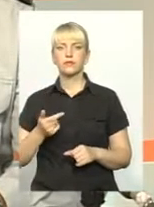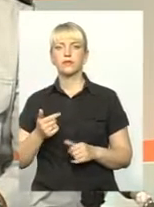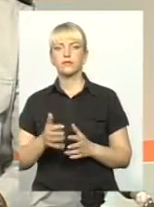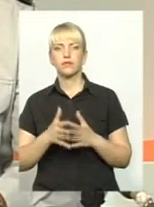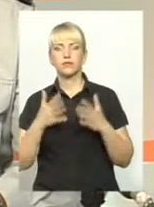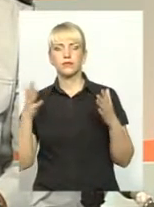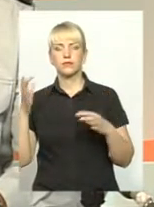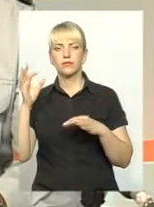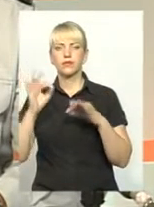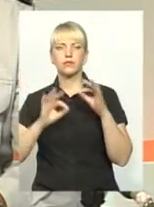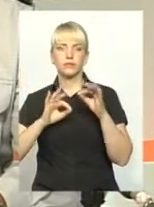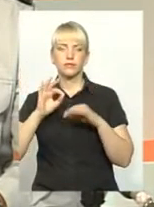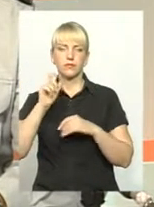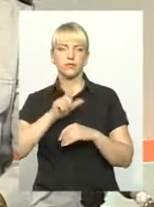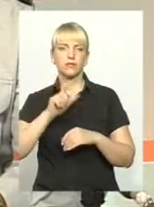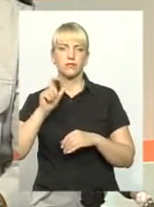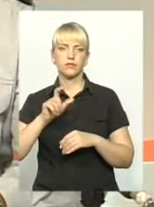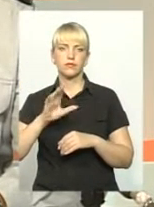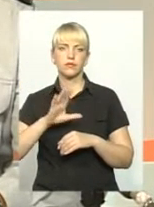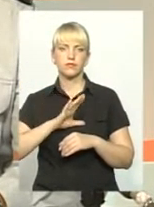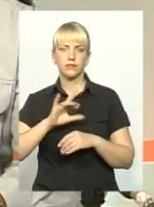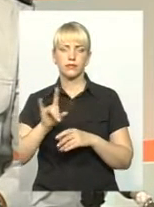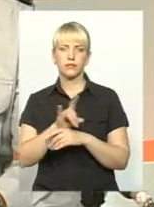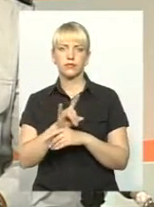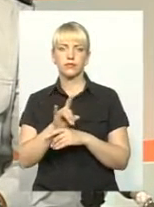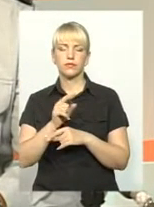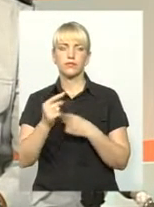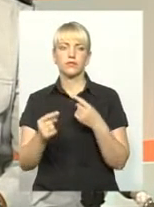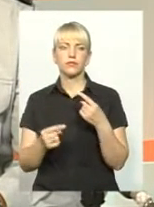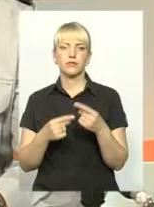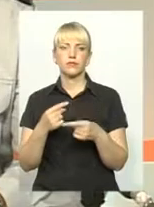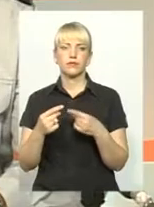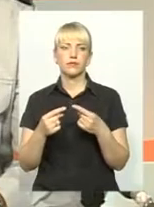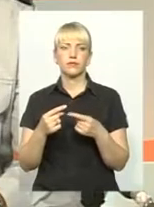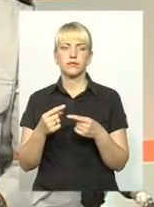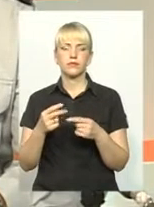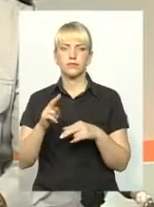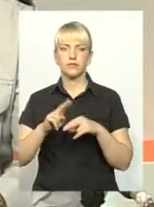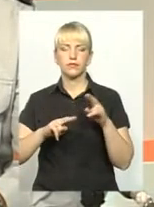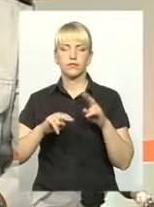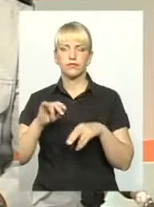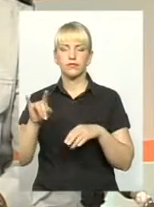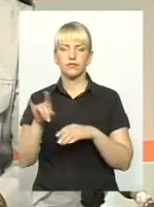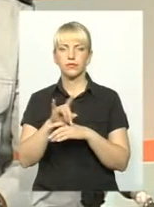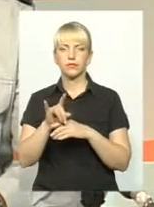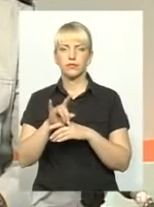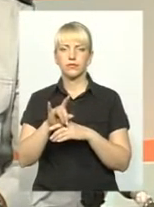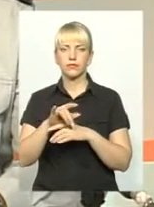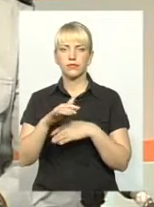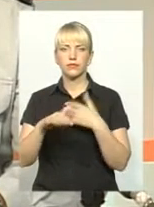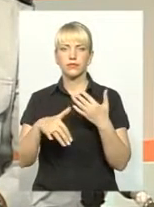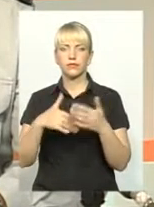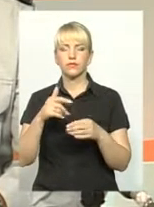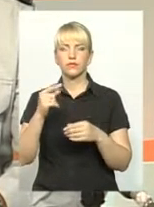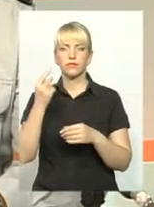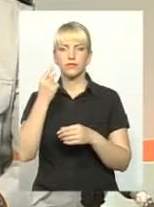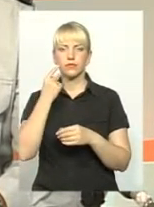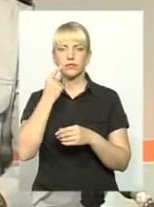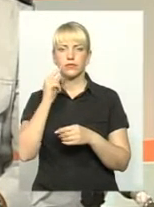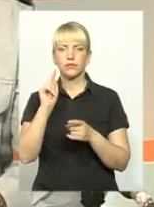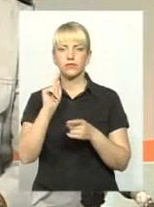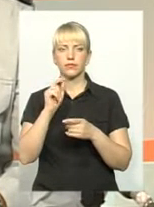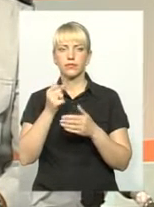великий відсоток громадян стали ошукані внаслідок певних будівельних афер. І дуже прикро, що